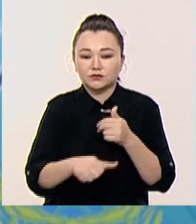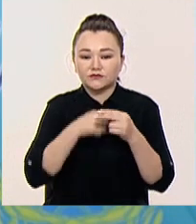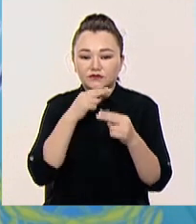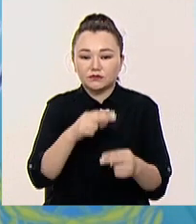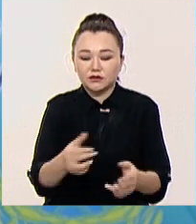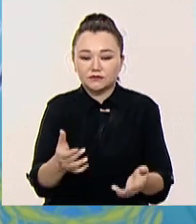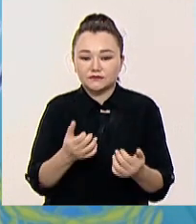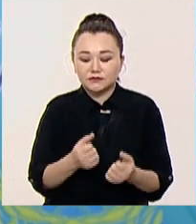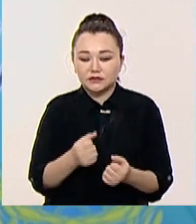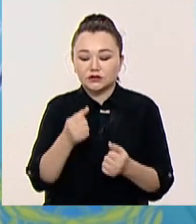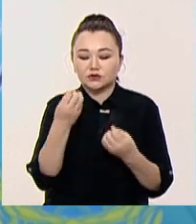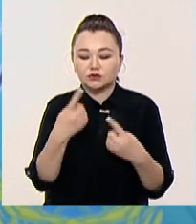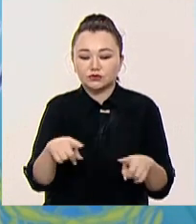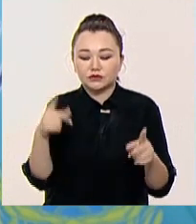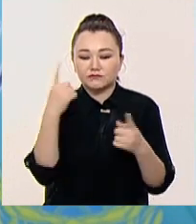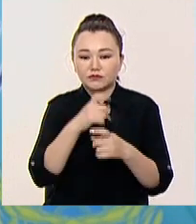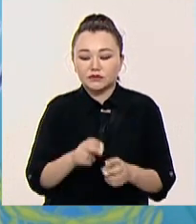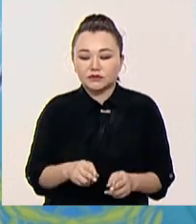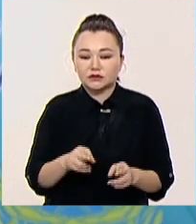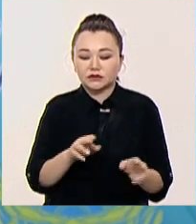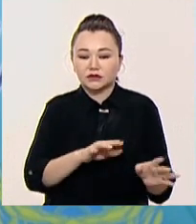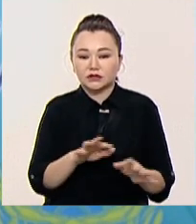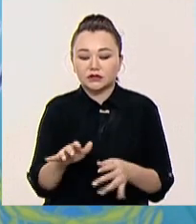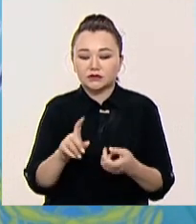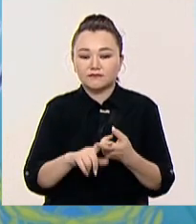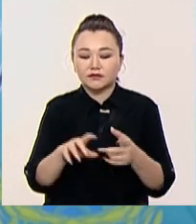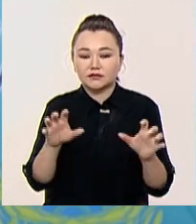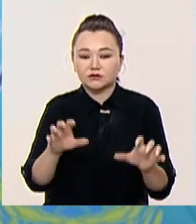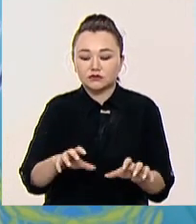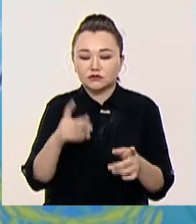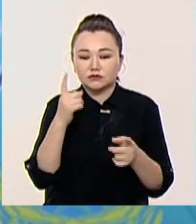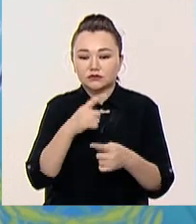бақылауға алды. Өзге ақпарат қылмыстық іс жүргізу кодексіне сәйкес жарияланбайды.